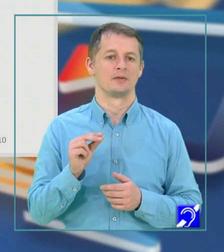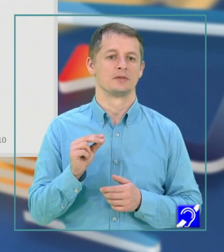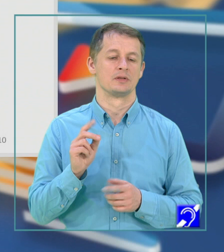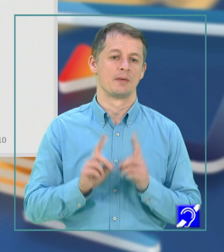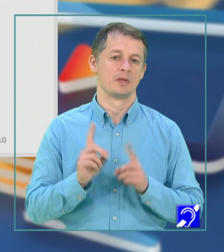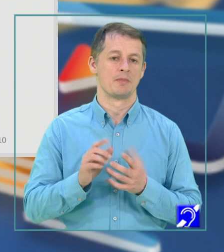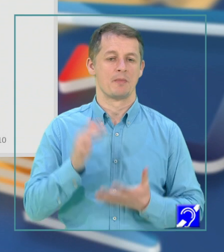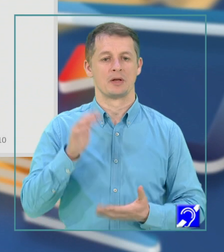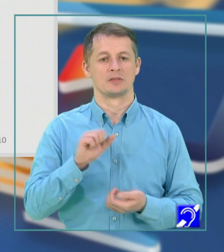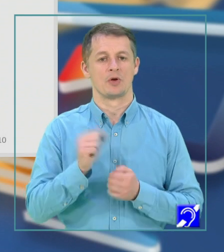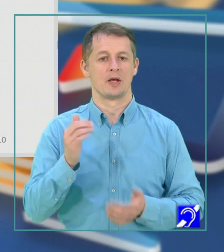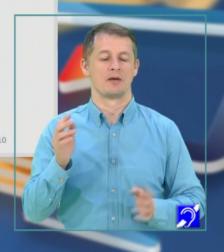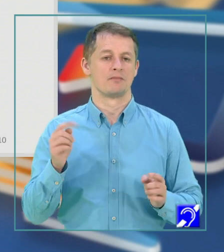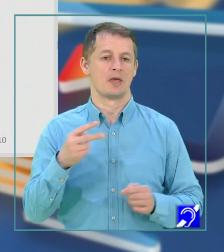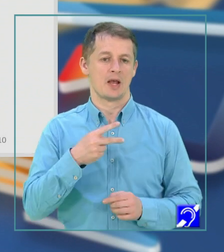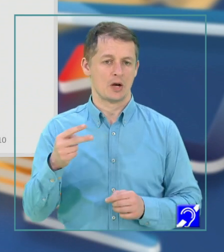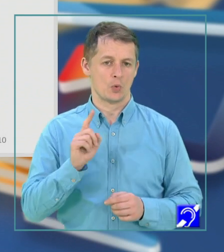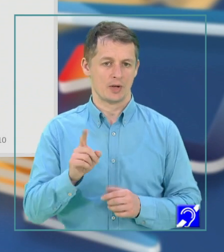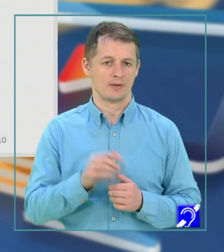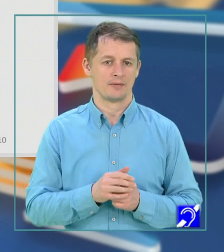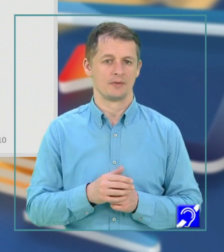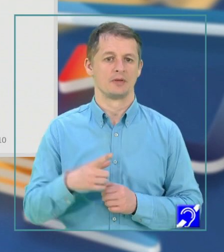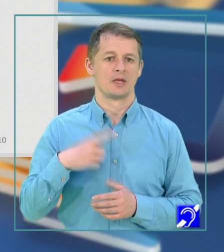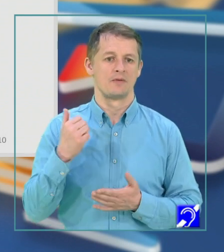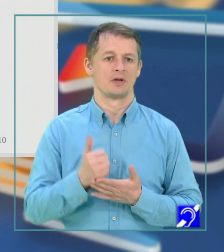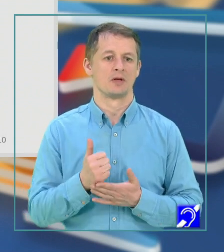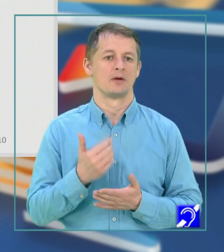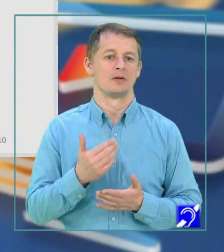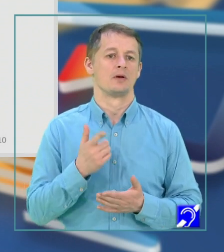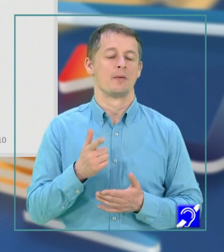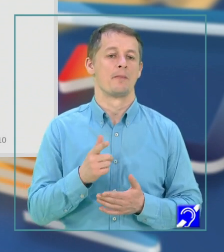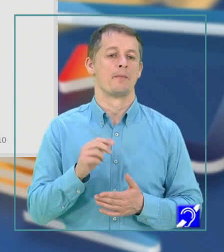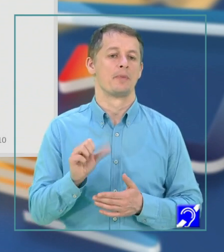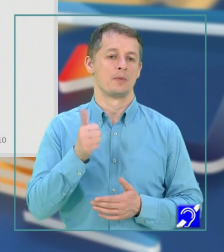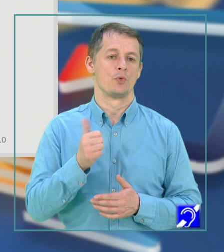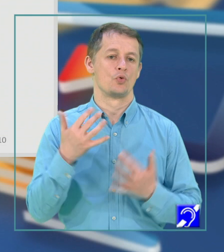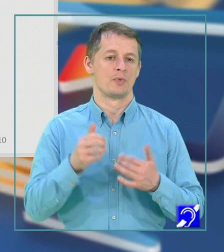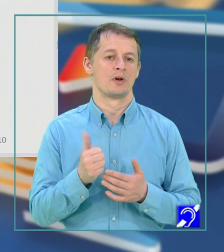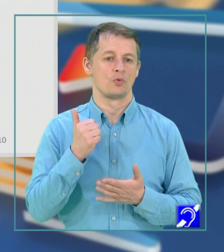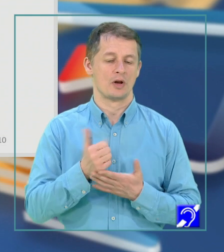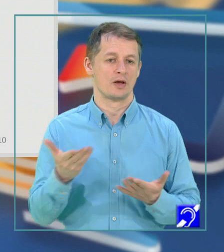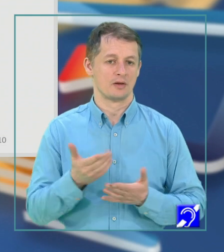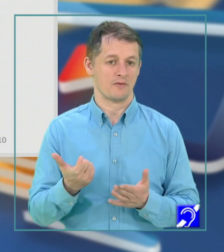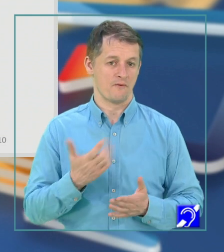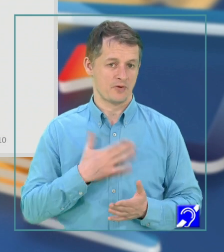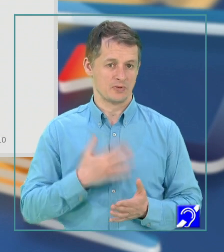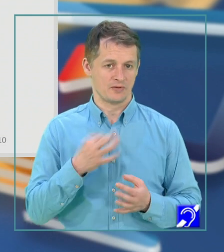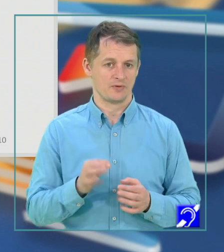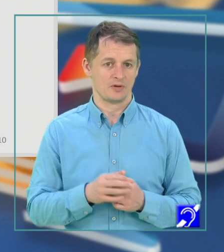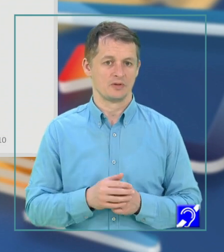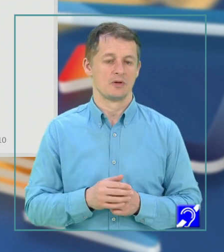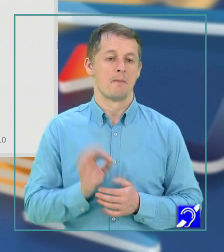și el natural fixat, este adevărată pentru P, adică primul număr natural de la care vrem să aibă loc, și presupunând P